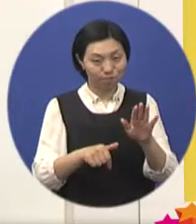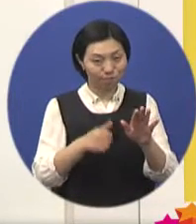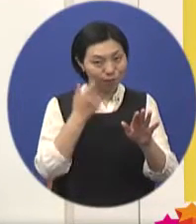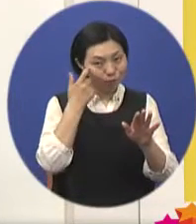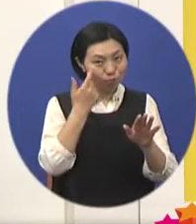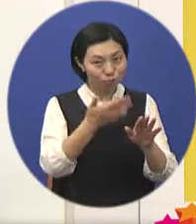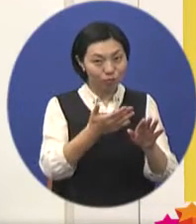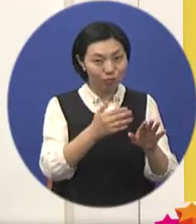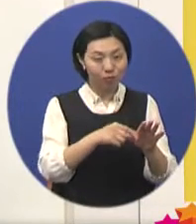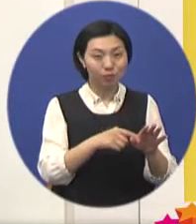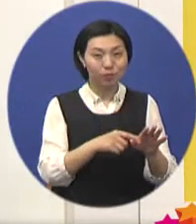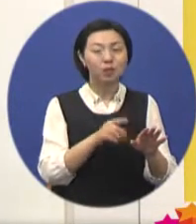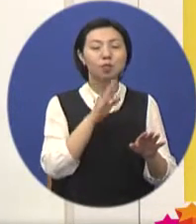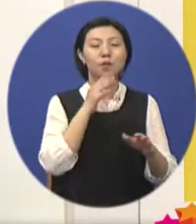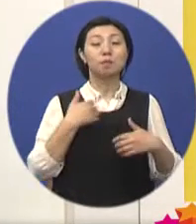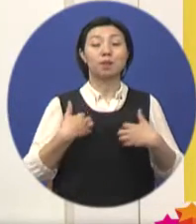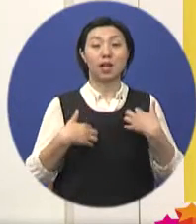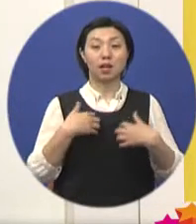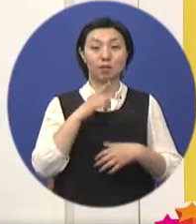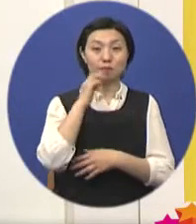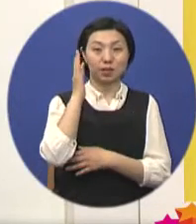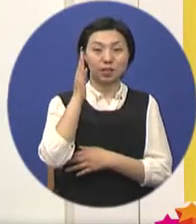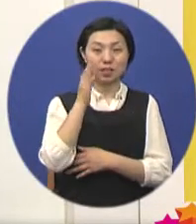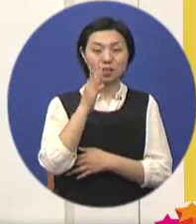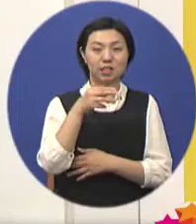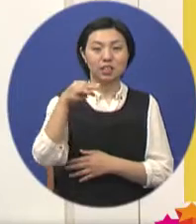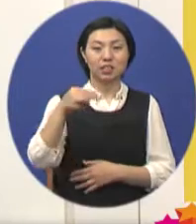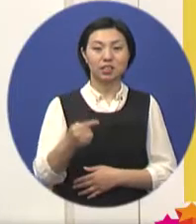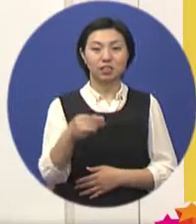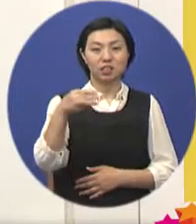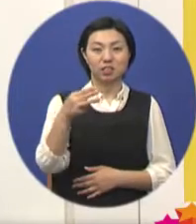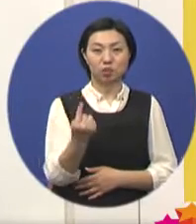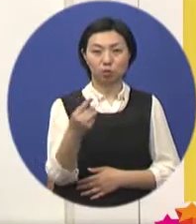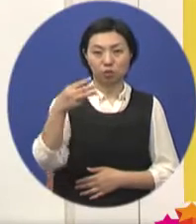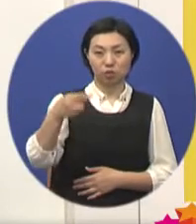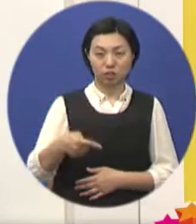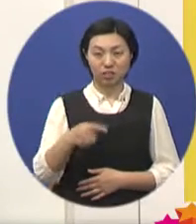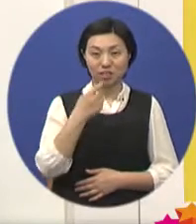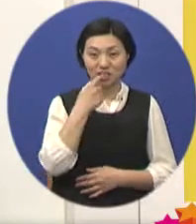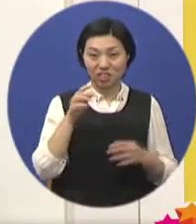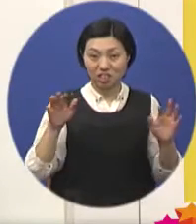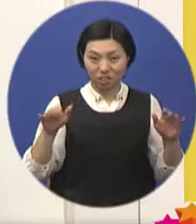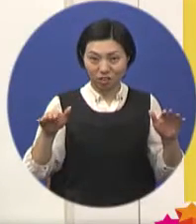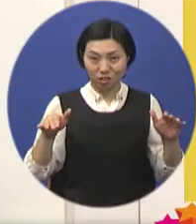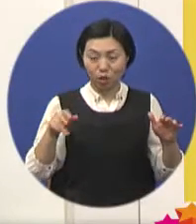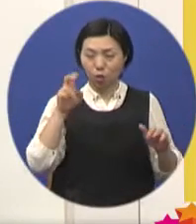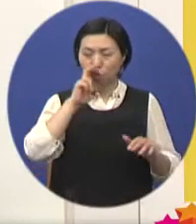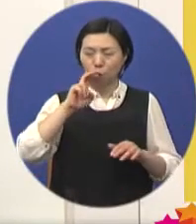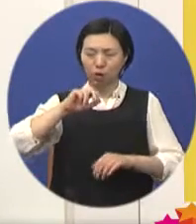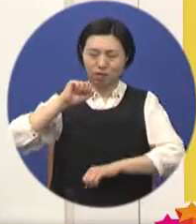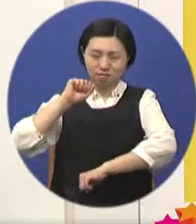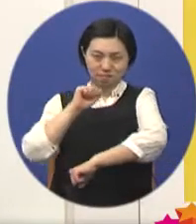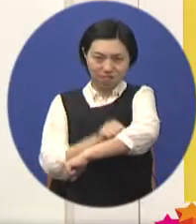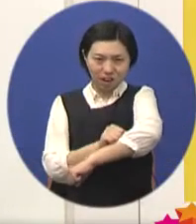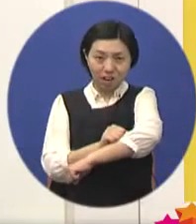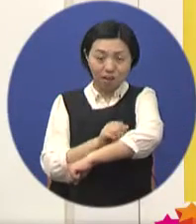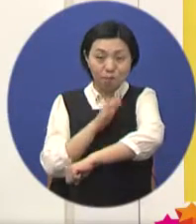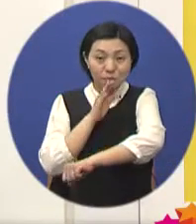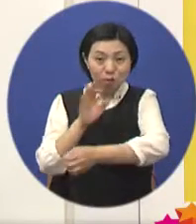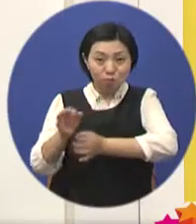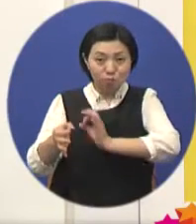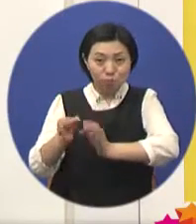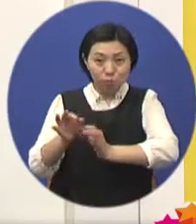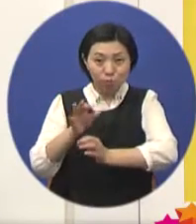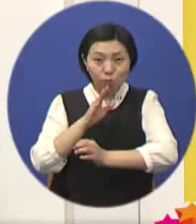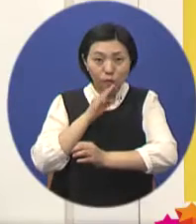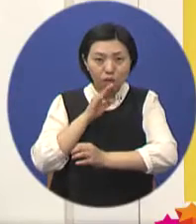해드릴게요. 뭐요? 우리 저 트로트 천사 이효정 씨도 예. 노래는 프로잖아요. 예, 그러죠. 그런데 방송만